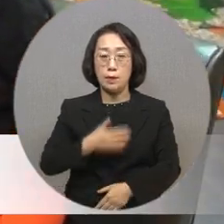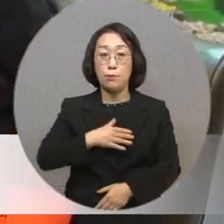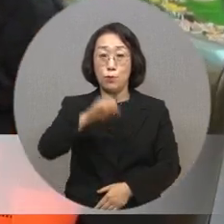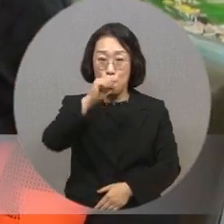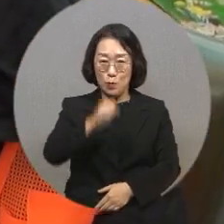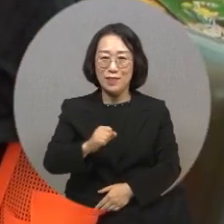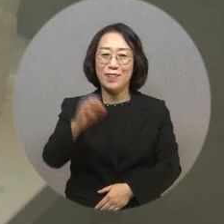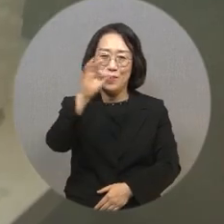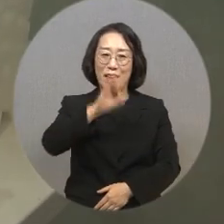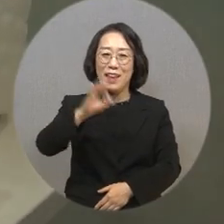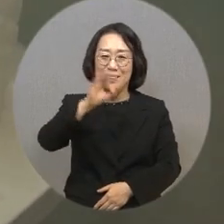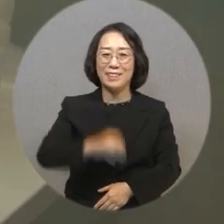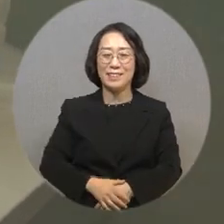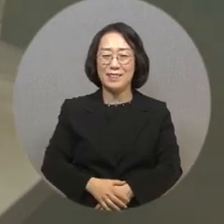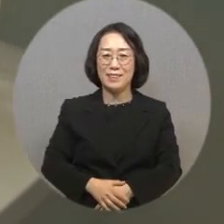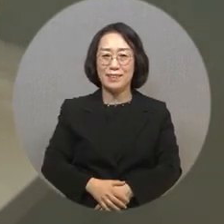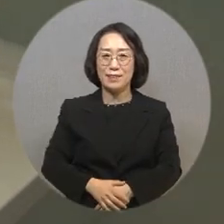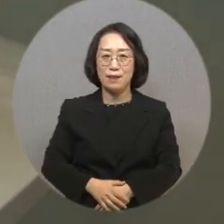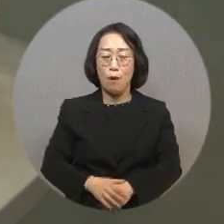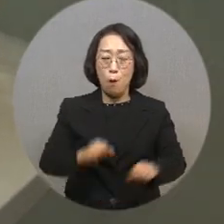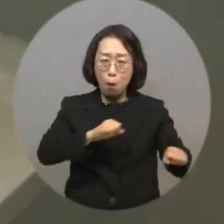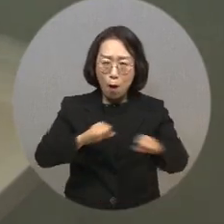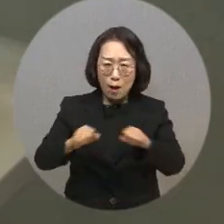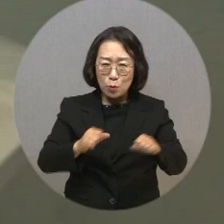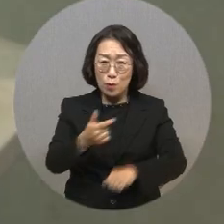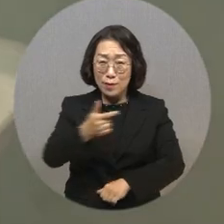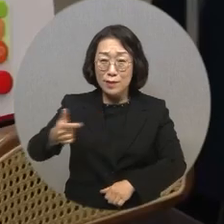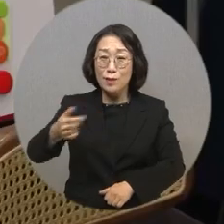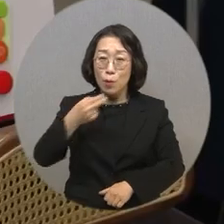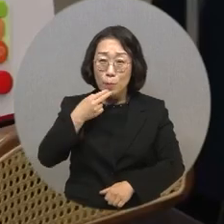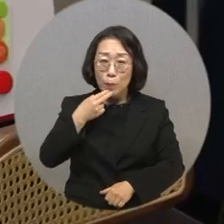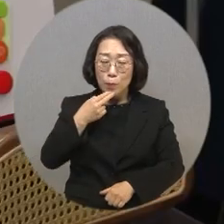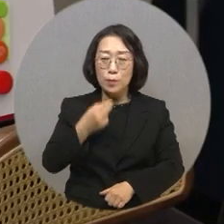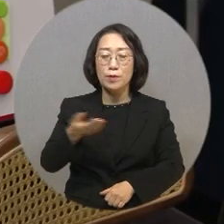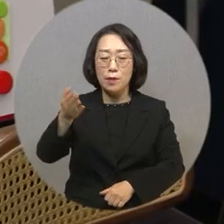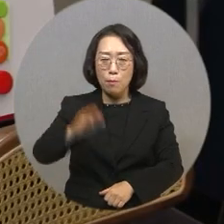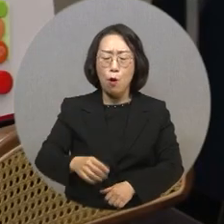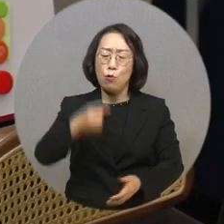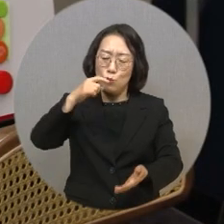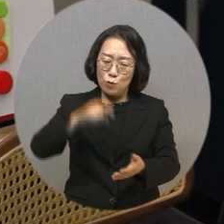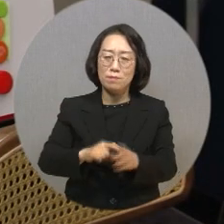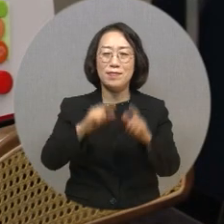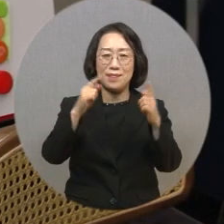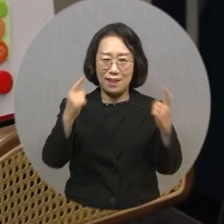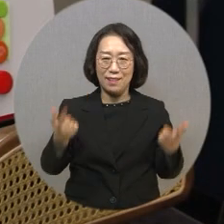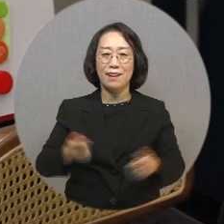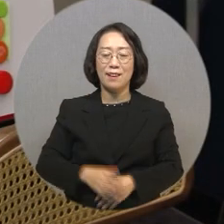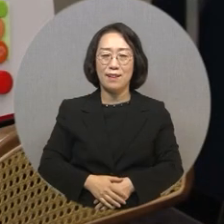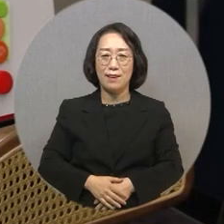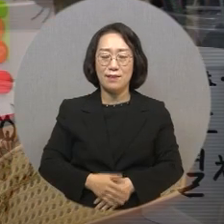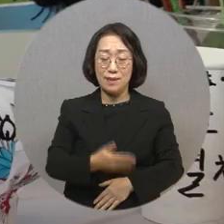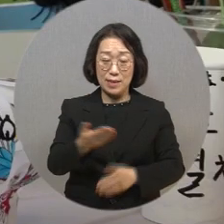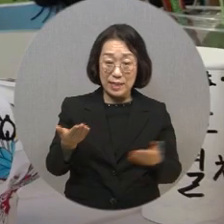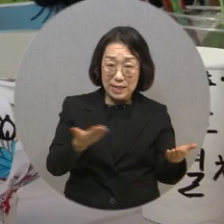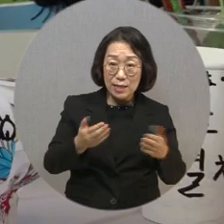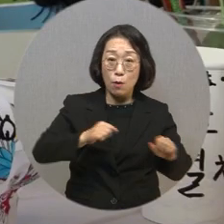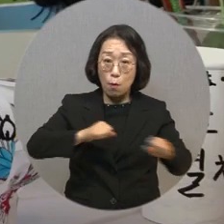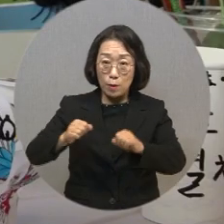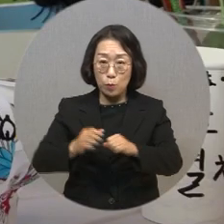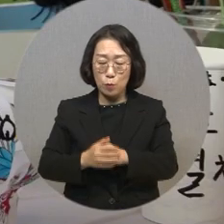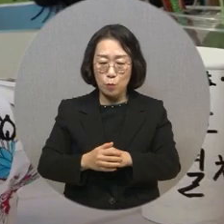돼지인데요. 작은 활동이지만 그들에게는 쉽지 않은 일입니다. 일하는 동안의